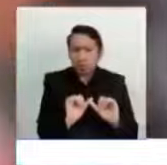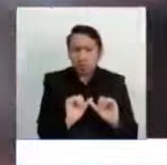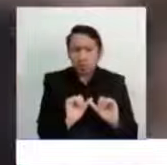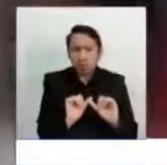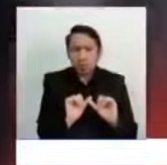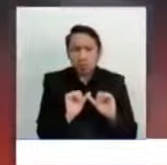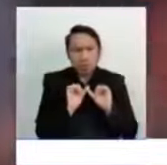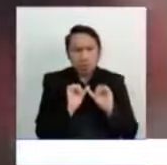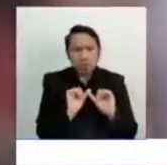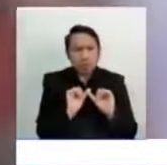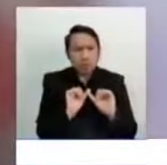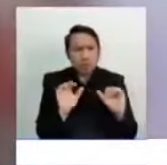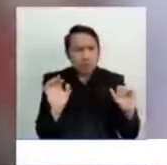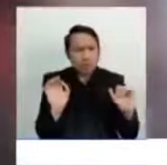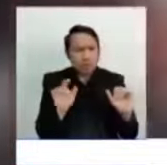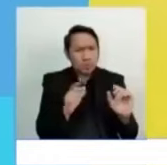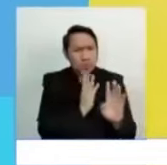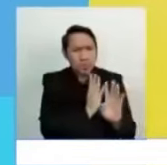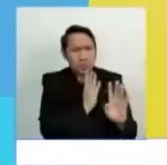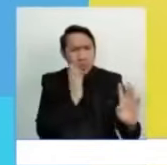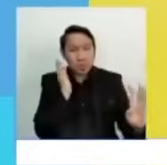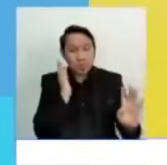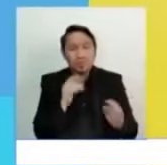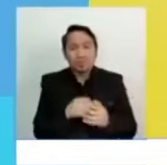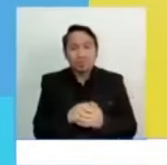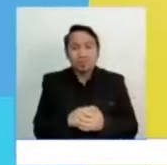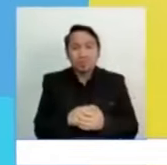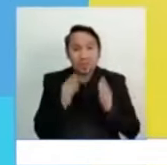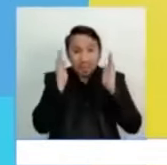ha, si Chef JR. Mamimit mismo si